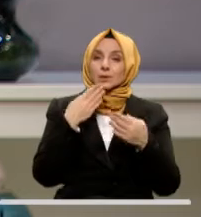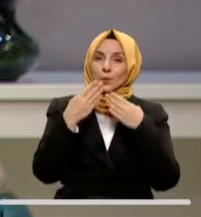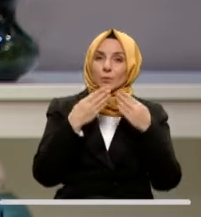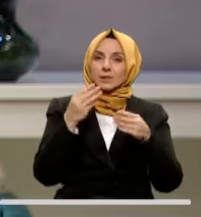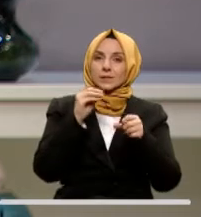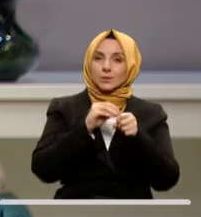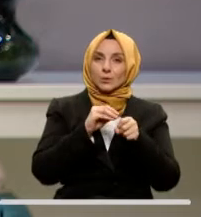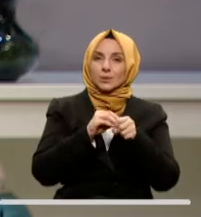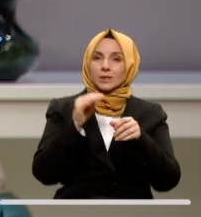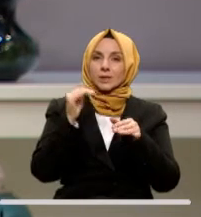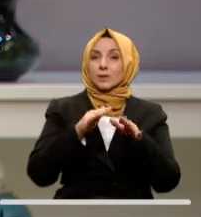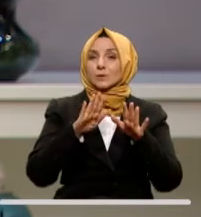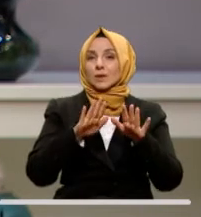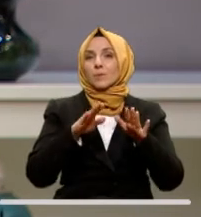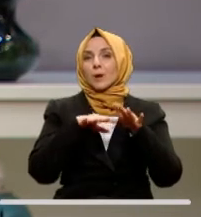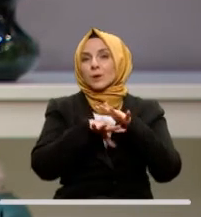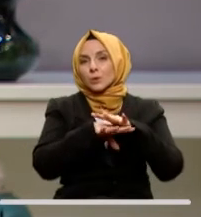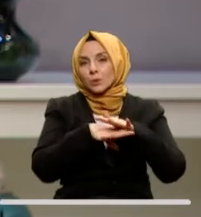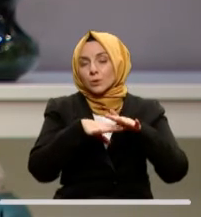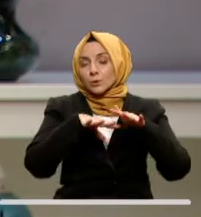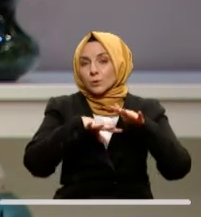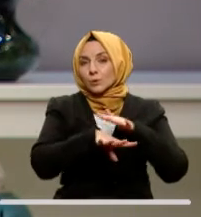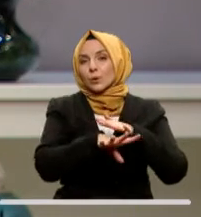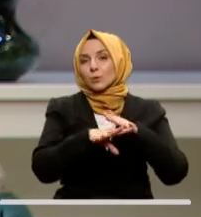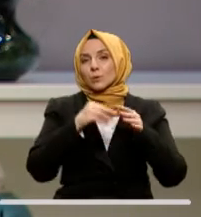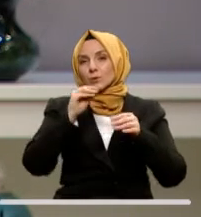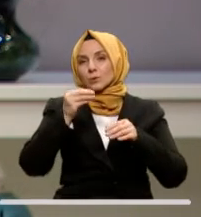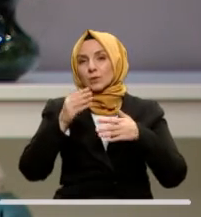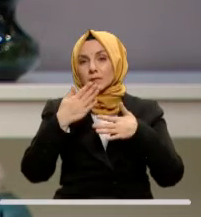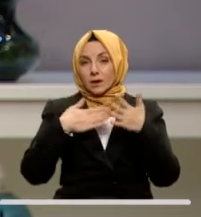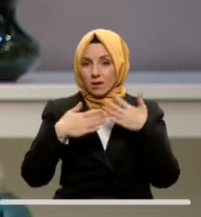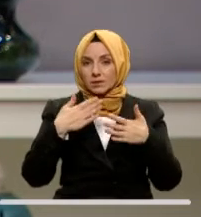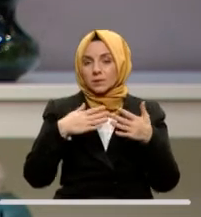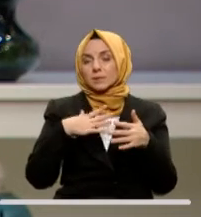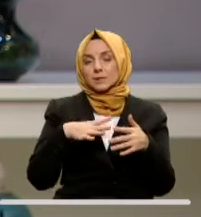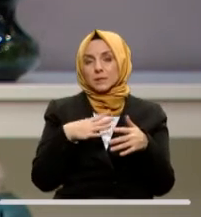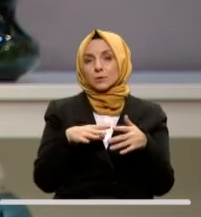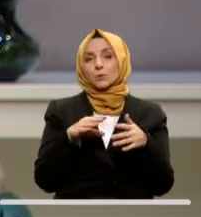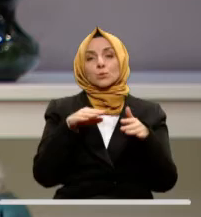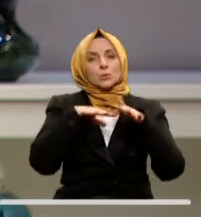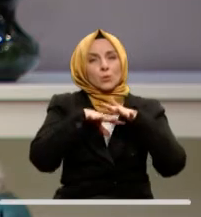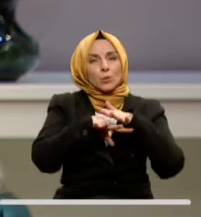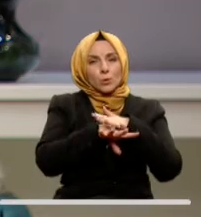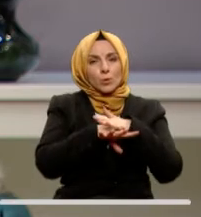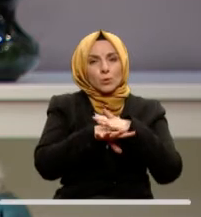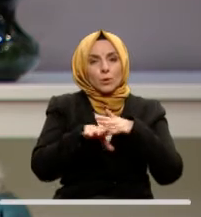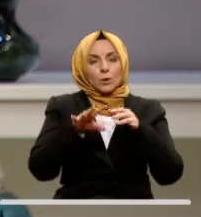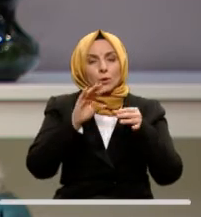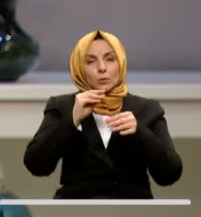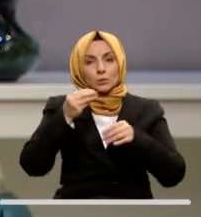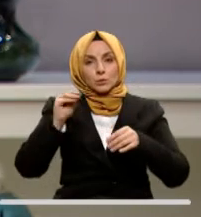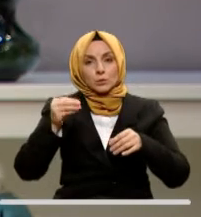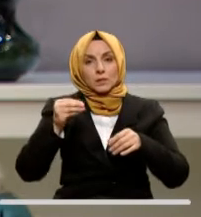doğru geliyoruz süremiz yüklendi ama kök hücre de konuşmadan geçmiş götürsün Çünkü Kök hücreyi son yıllarda Duyar olduk